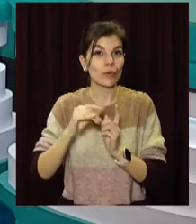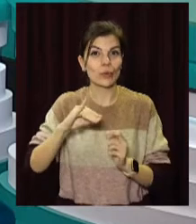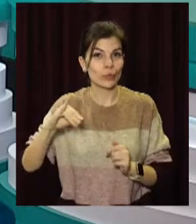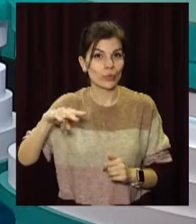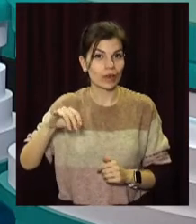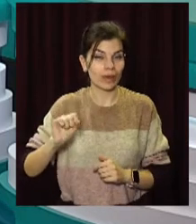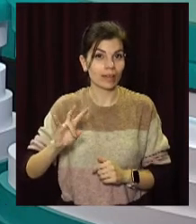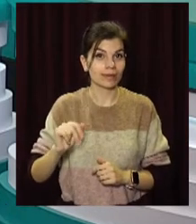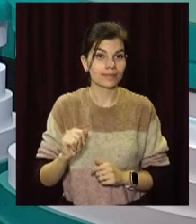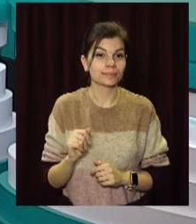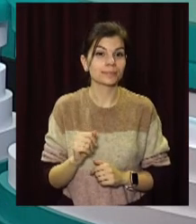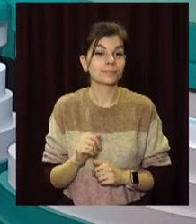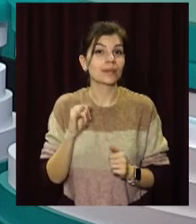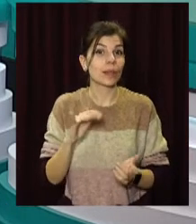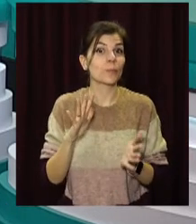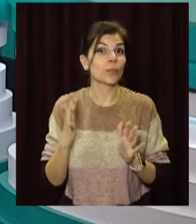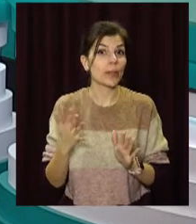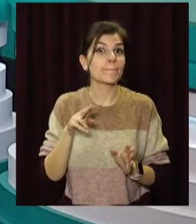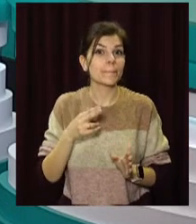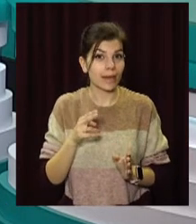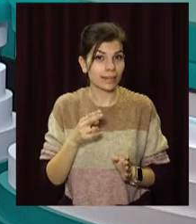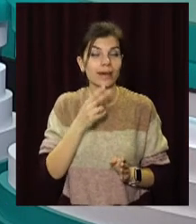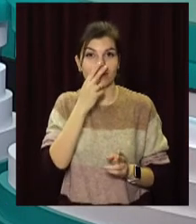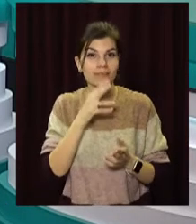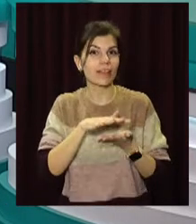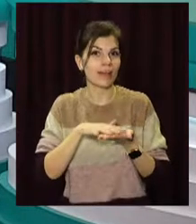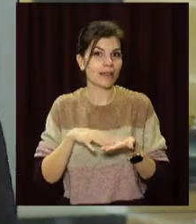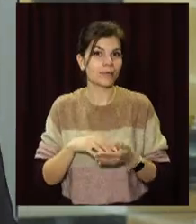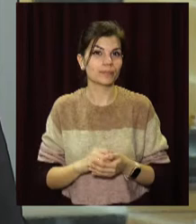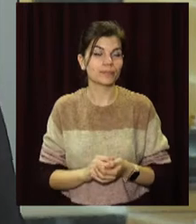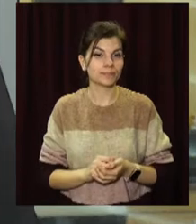сурдоперекладачка Юліана Пуговкіна. І про події п'ятниці дивіться далі.